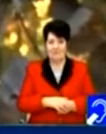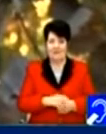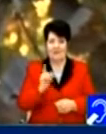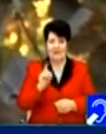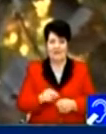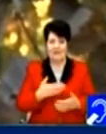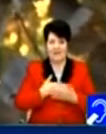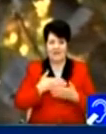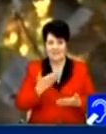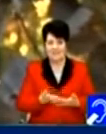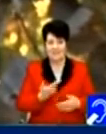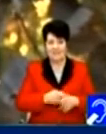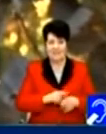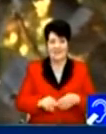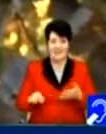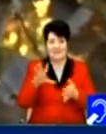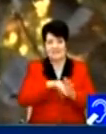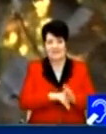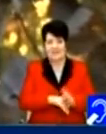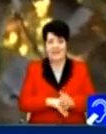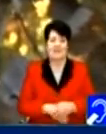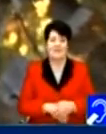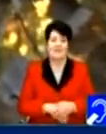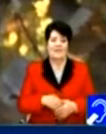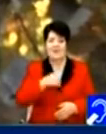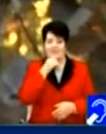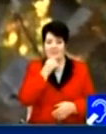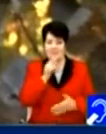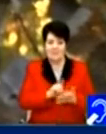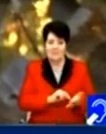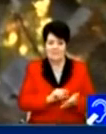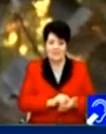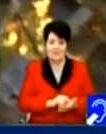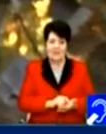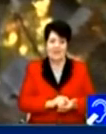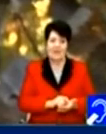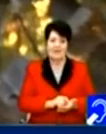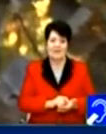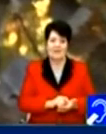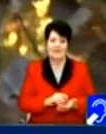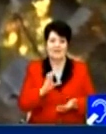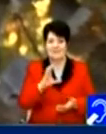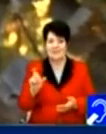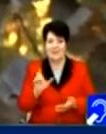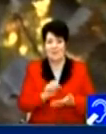în activitățile în care sunt antrenate, care sunt la vârsta de pensionare, de acum se ocupă de lucrurile de pe